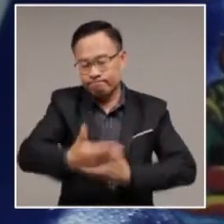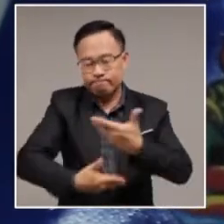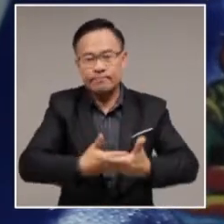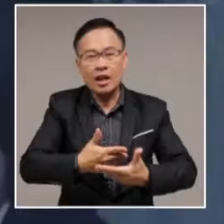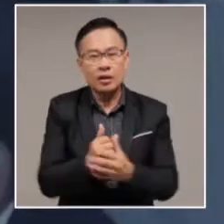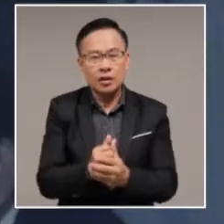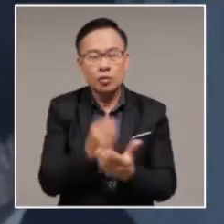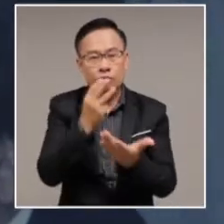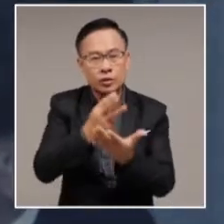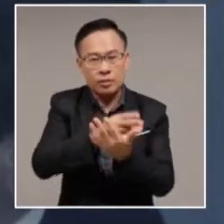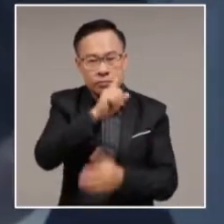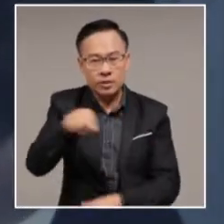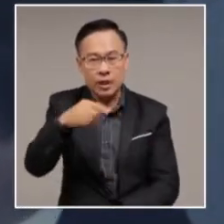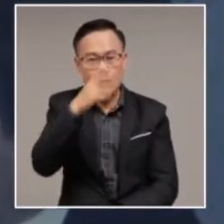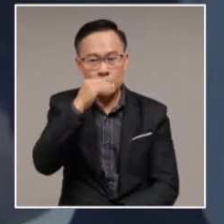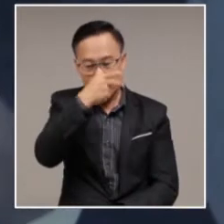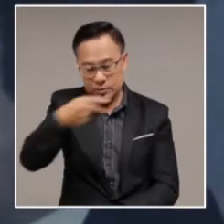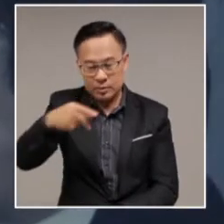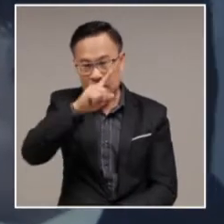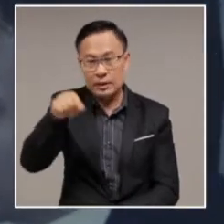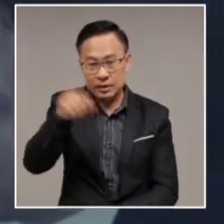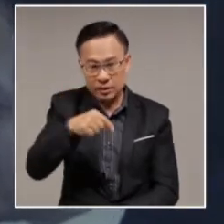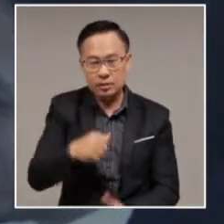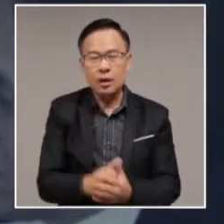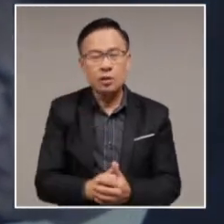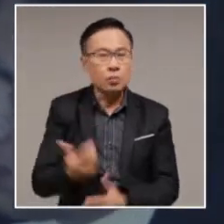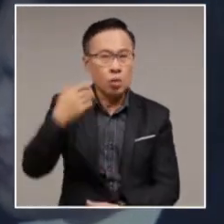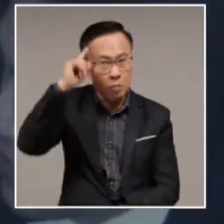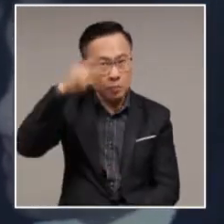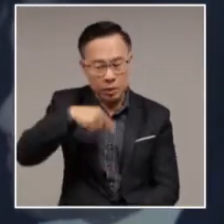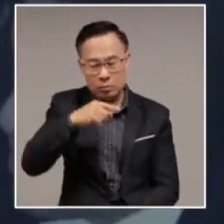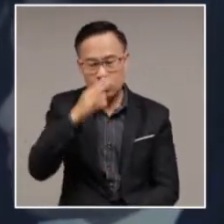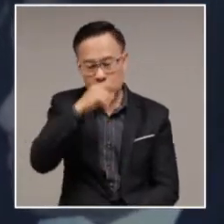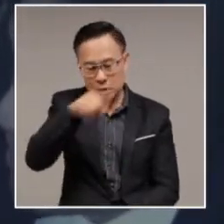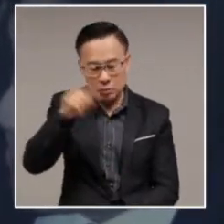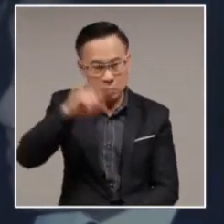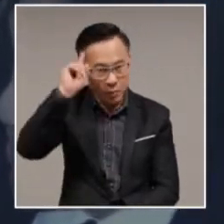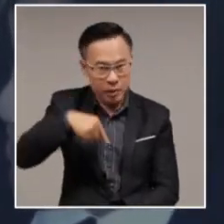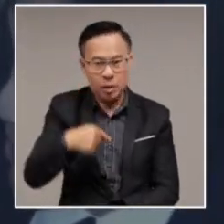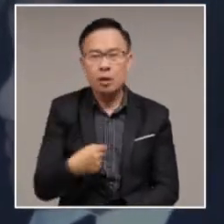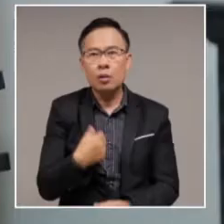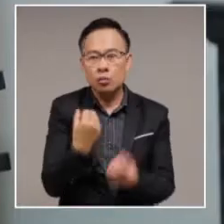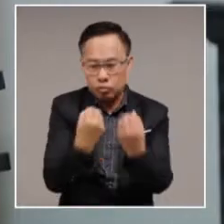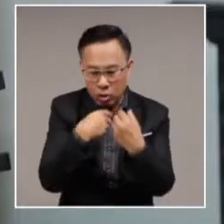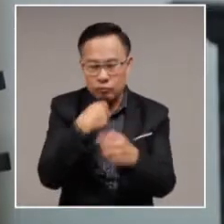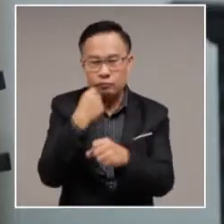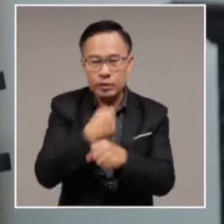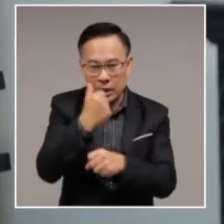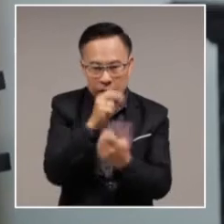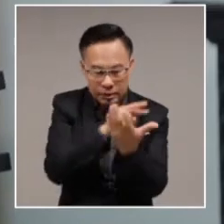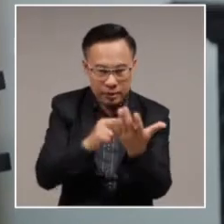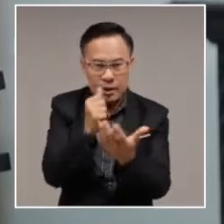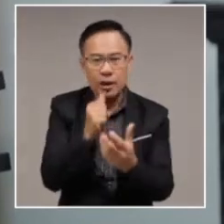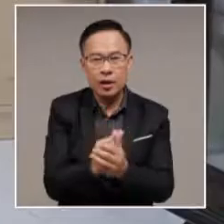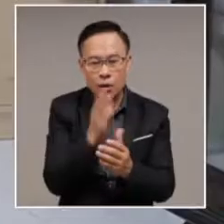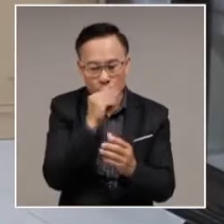ฤษซึ่งเป็นหลักสูตร2ปีค่ะจะพูดภาษาอังกฤษไม่ได้ก็พูดได้อ่านออกเขียนได้แต่ไ